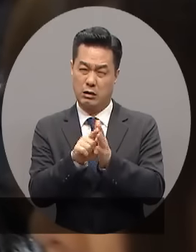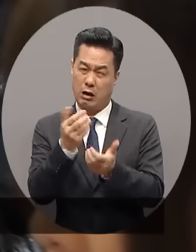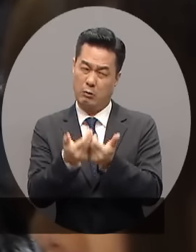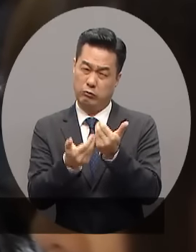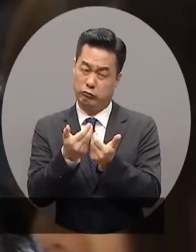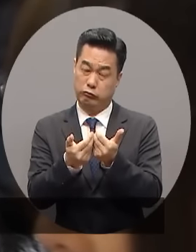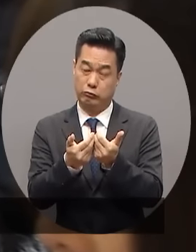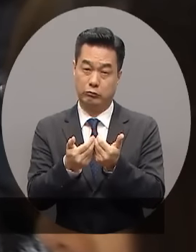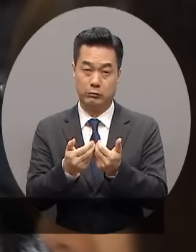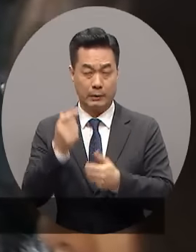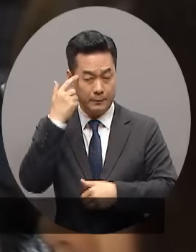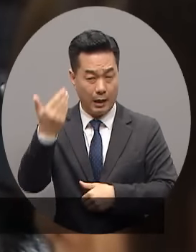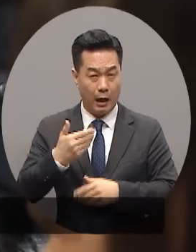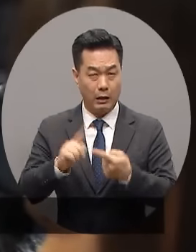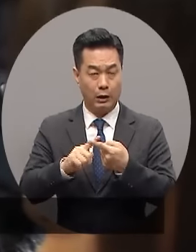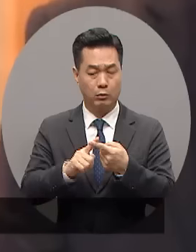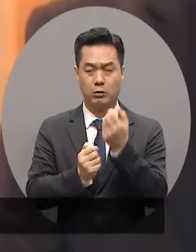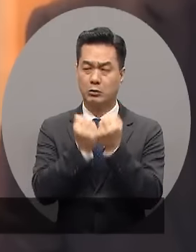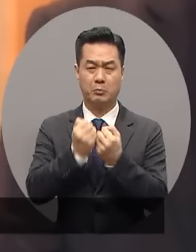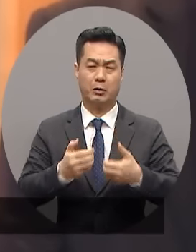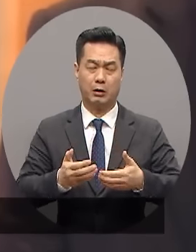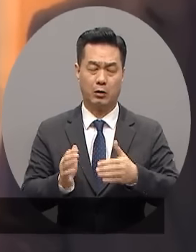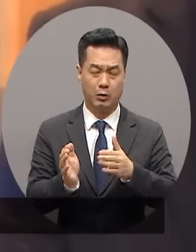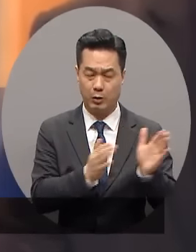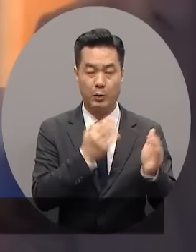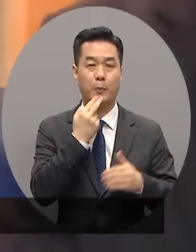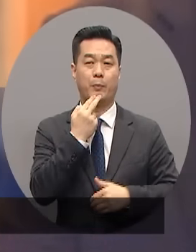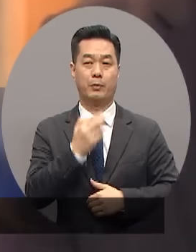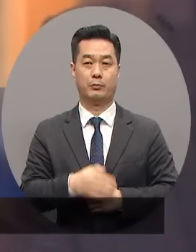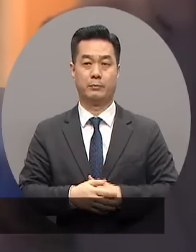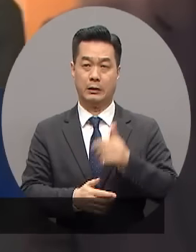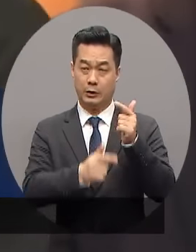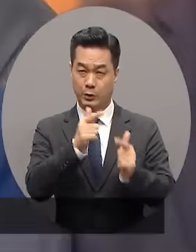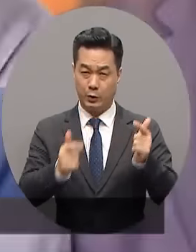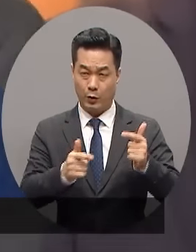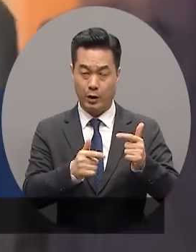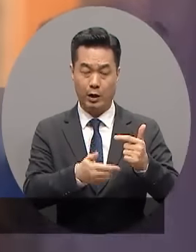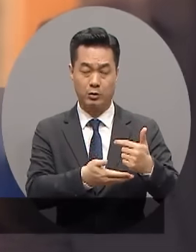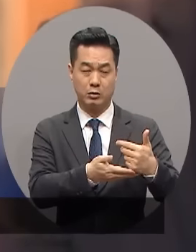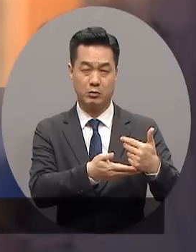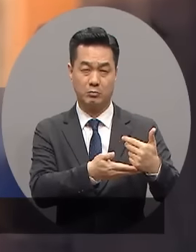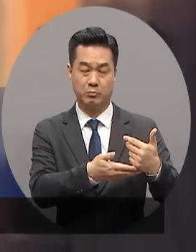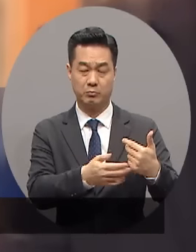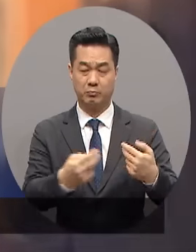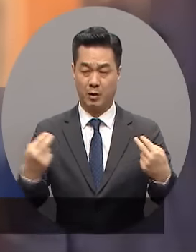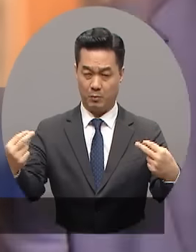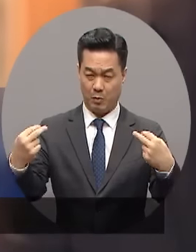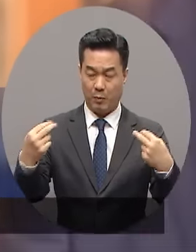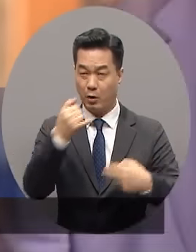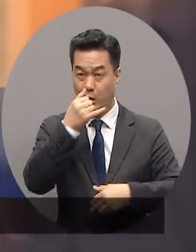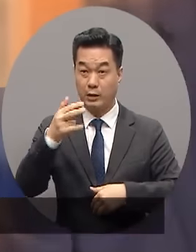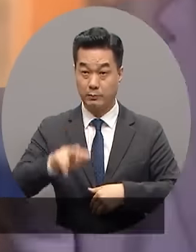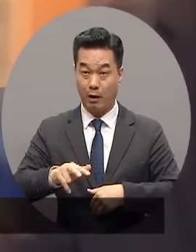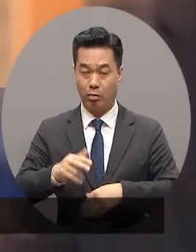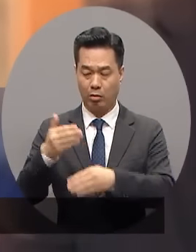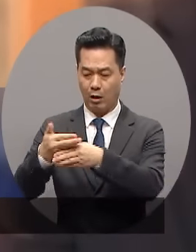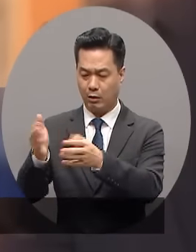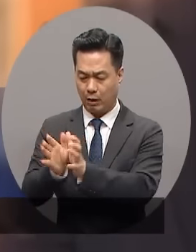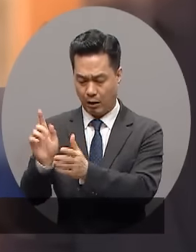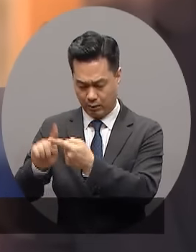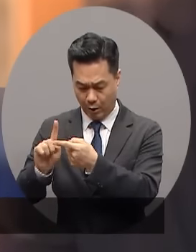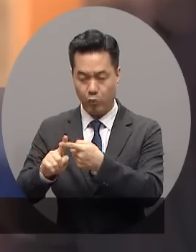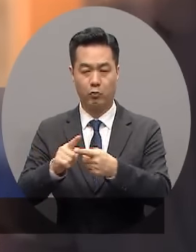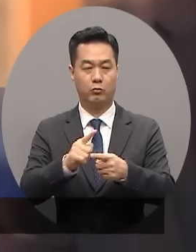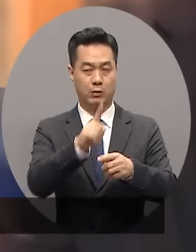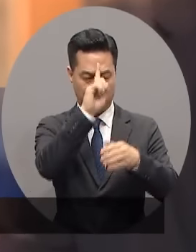나서지 않으며 여운을 남겼습니다. 여러 가지 시각이 있겠습니다만 당은 당의 일을 하는 것이고 정은 정의 일을 하는